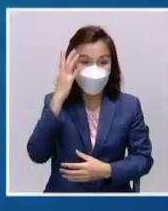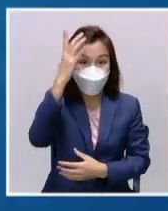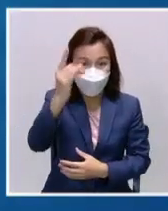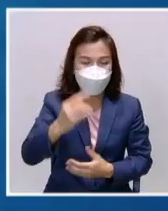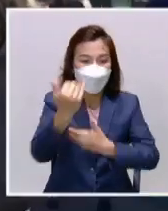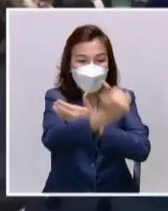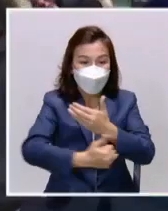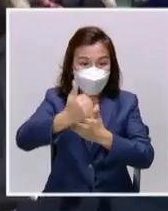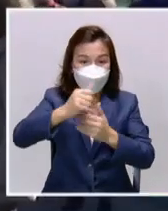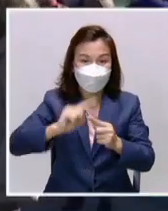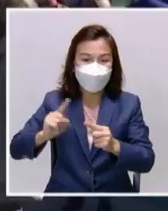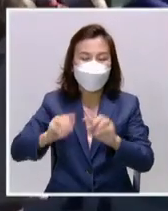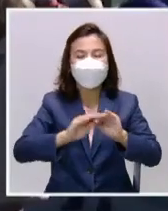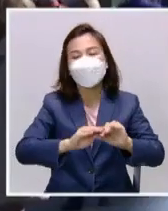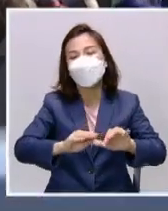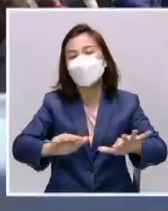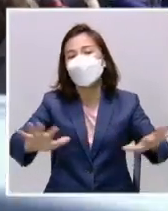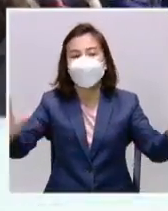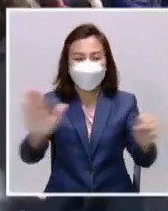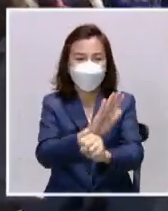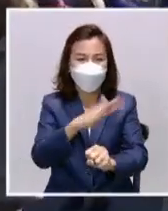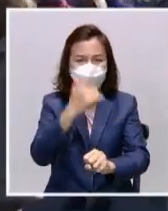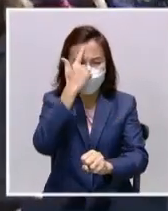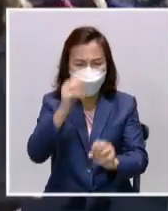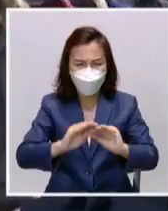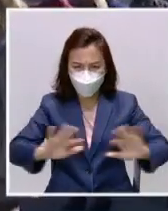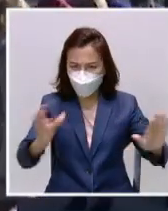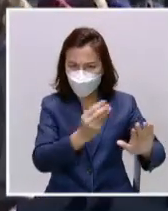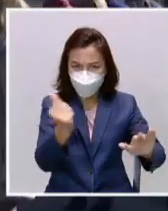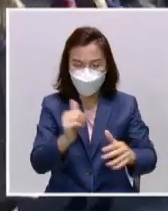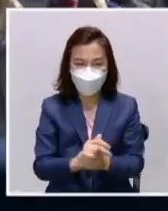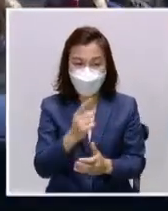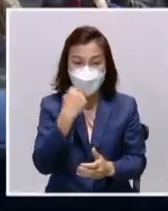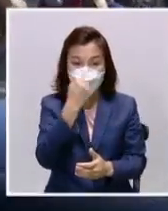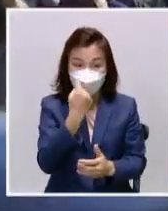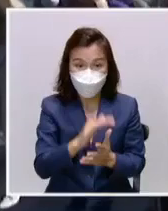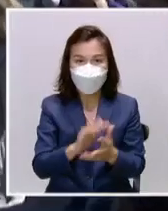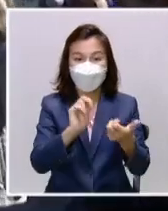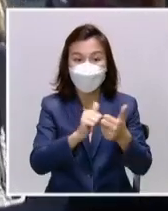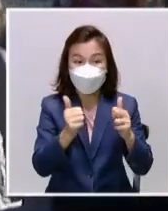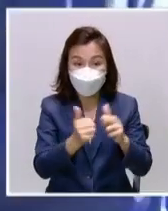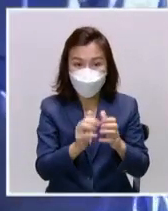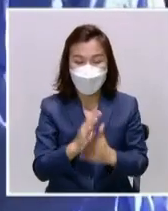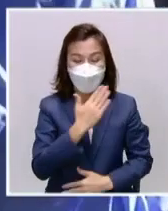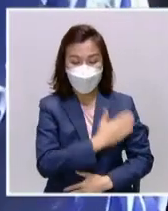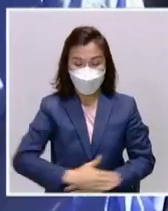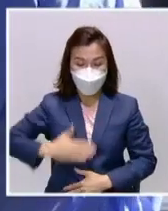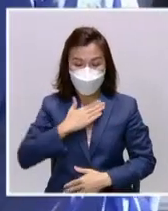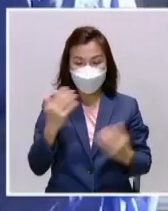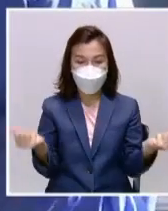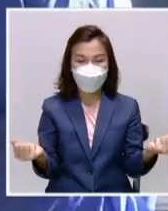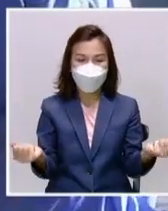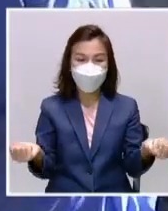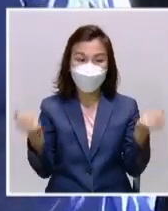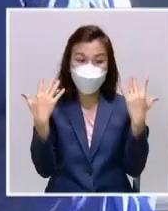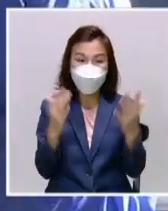พันธุ์หลักในหลายๆประเทศเพราะว่าการแพร่ระบาดที่รวดเร็วนั่นเองค่ะและขื่นหรือว่าที่มีความเสี่ยงหรือว่ามีร่างกายที่ไม่มี